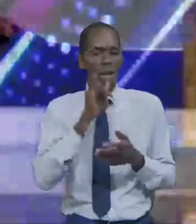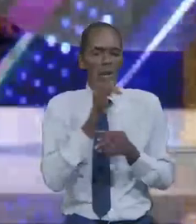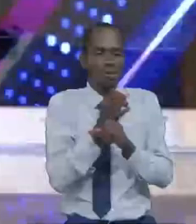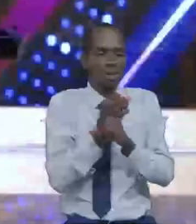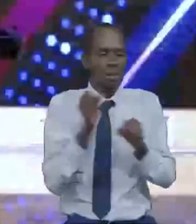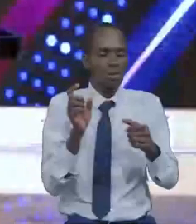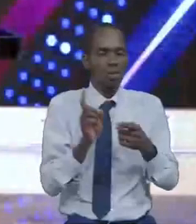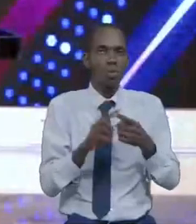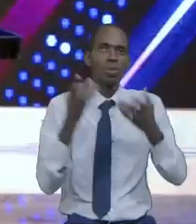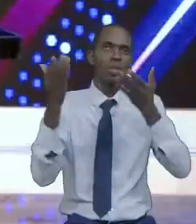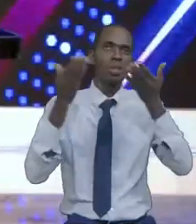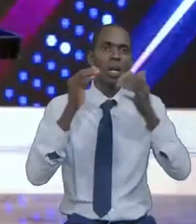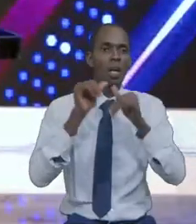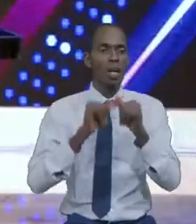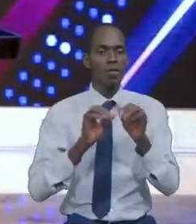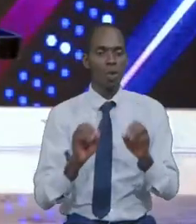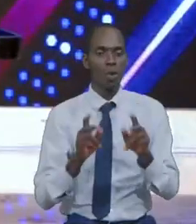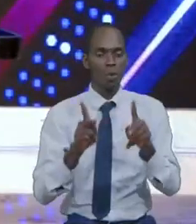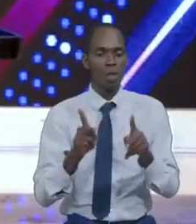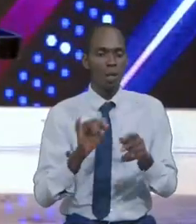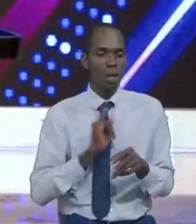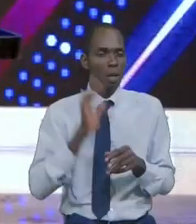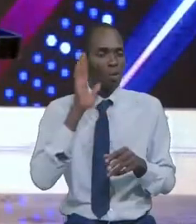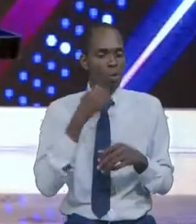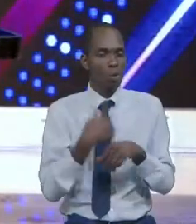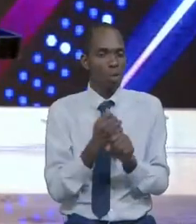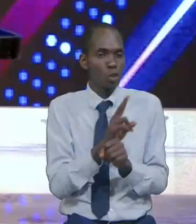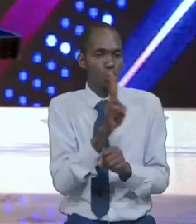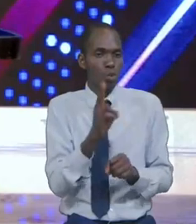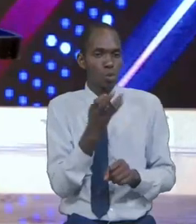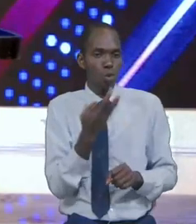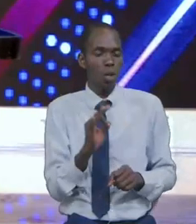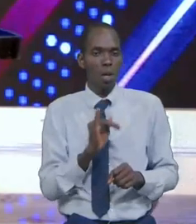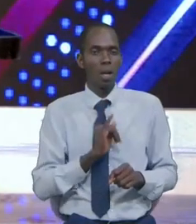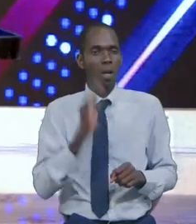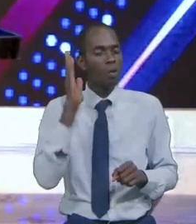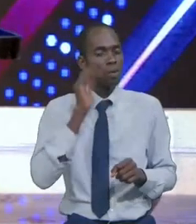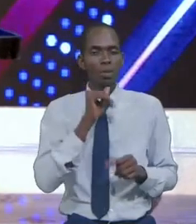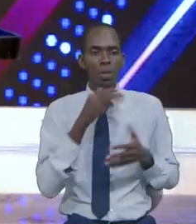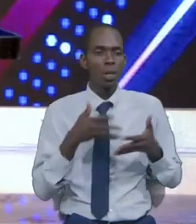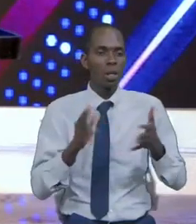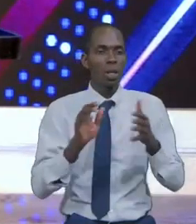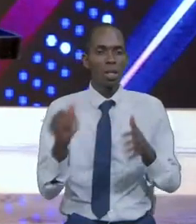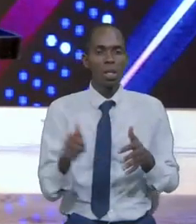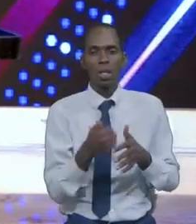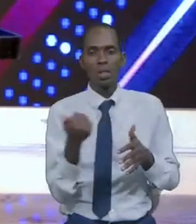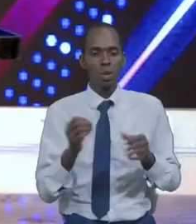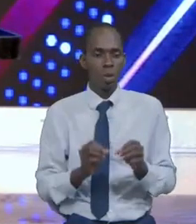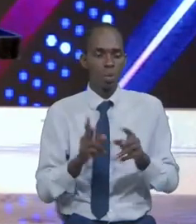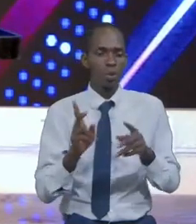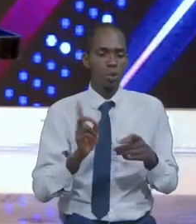toute occasion, je vais en faire usage. Je ne vais pas permettre à une opportunité de